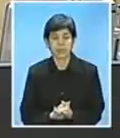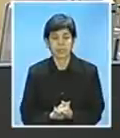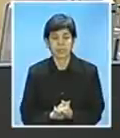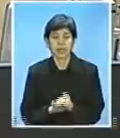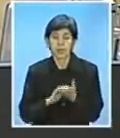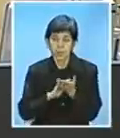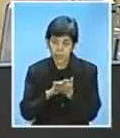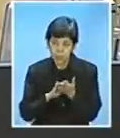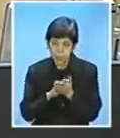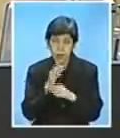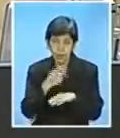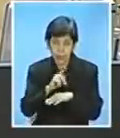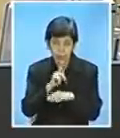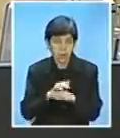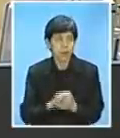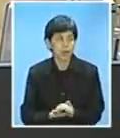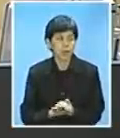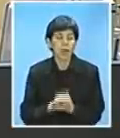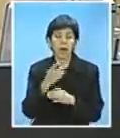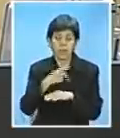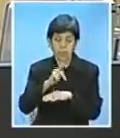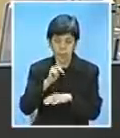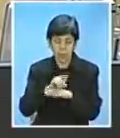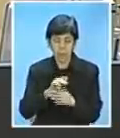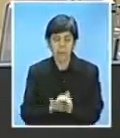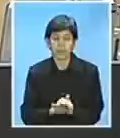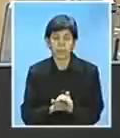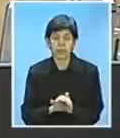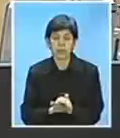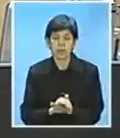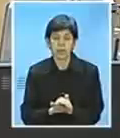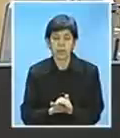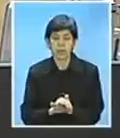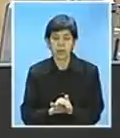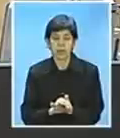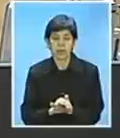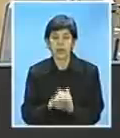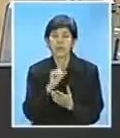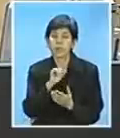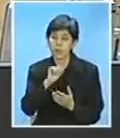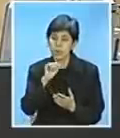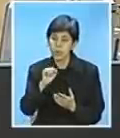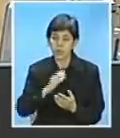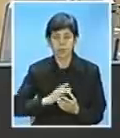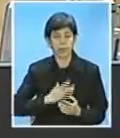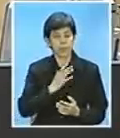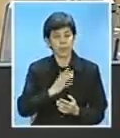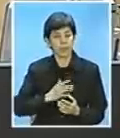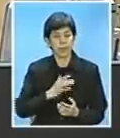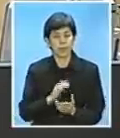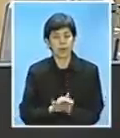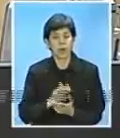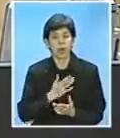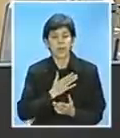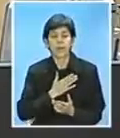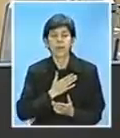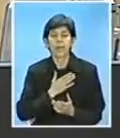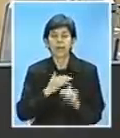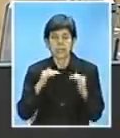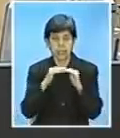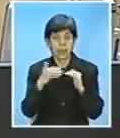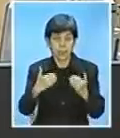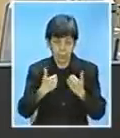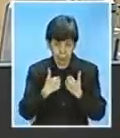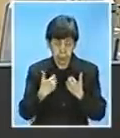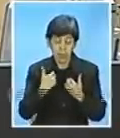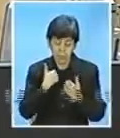ขออนุญาตท่านประธานครับกราบเรียนท่านประธานสภาที่เคารพนะครับท่านสมาชิกผู้ทรงเกียรติผมขออนุญาตใช้สิทธิ์พาดพิงกร